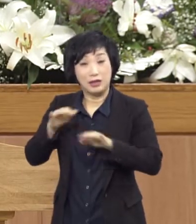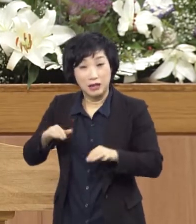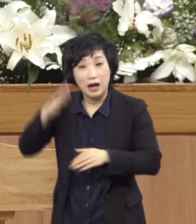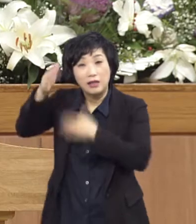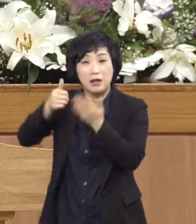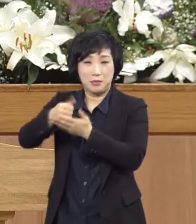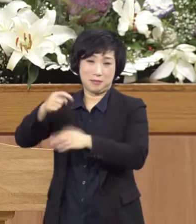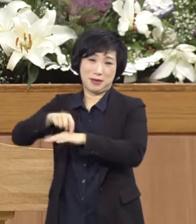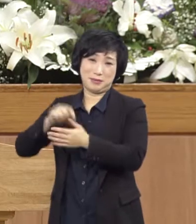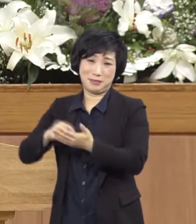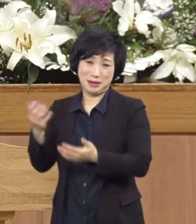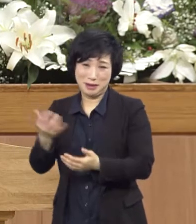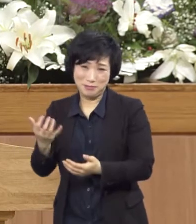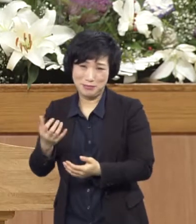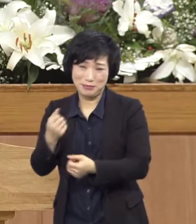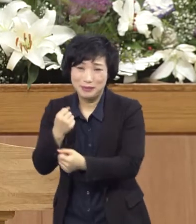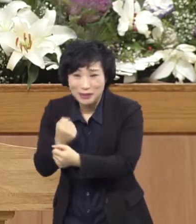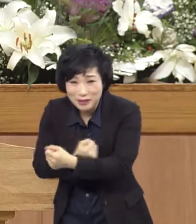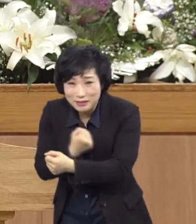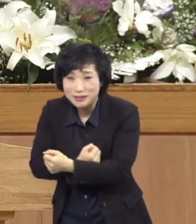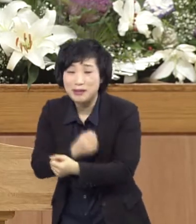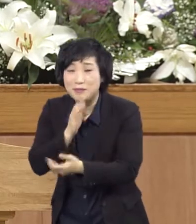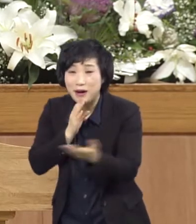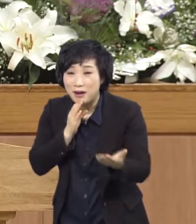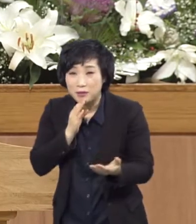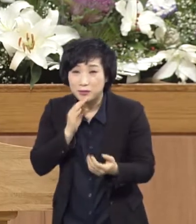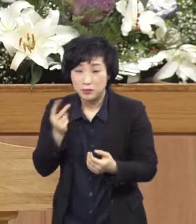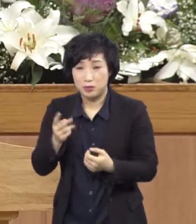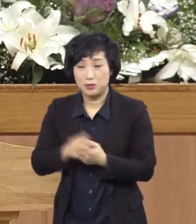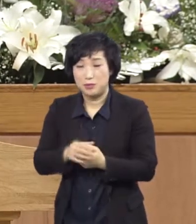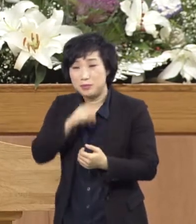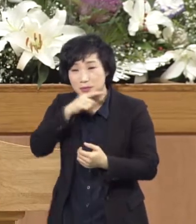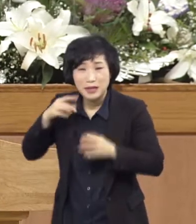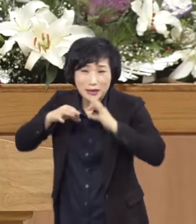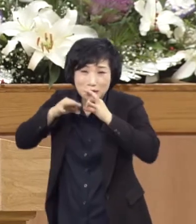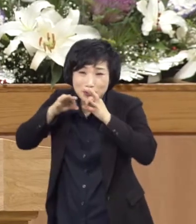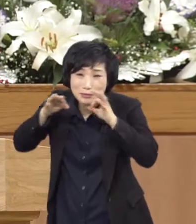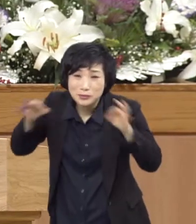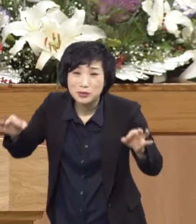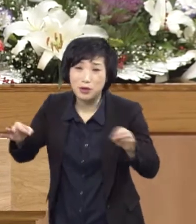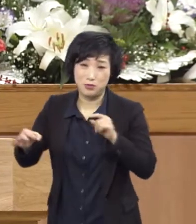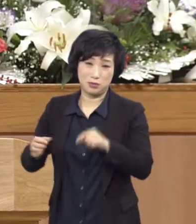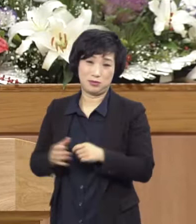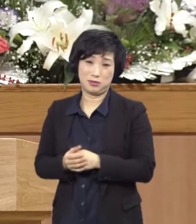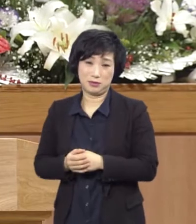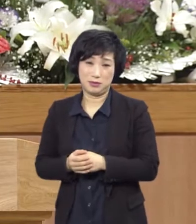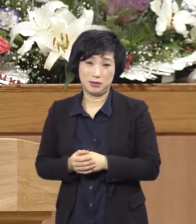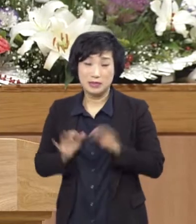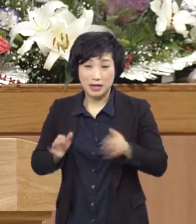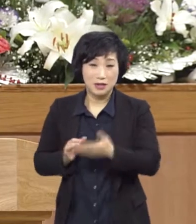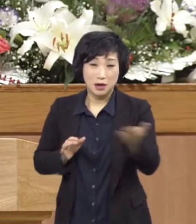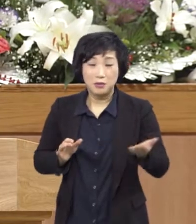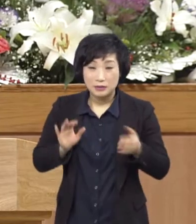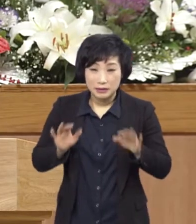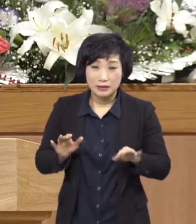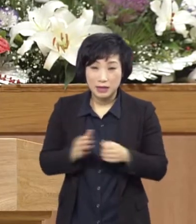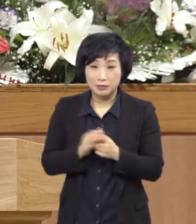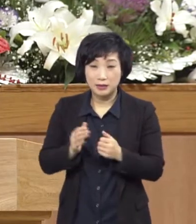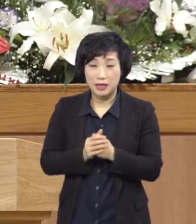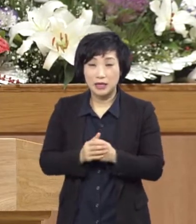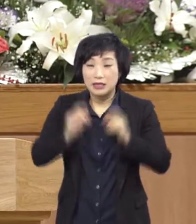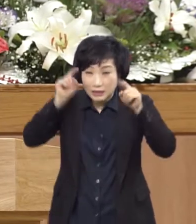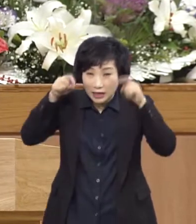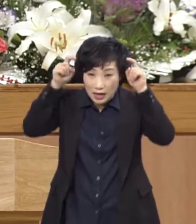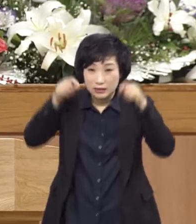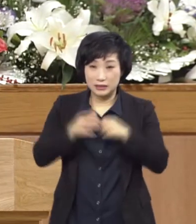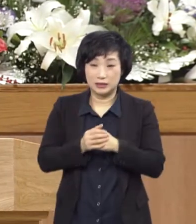아픔이요 고통이요 절규요 핏소리요. 그래서 양은 들며 날며